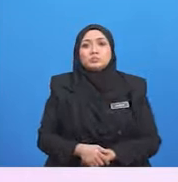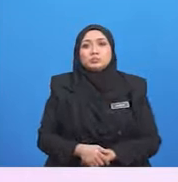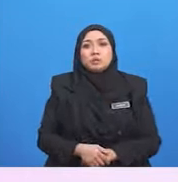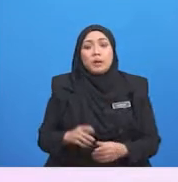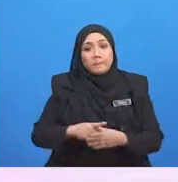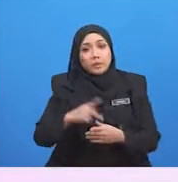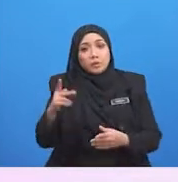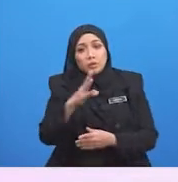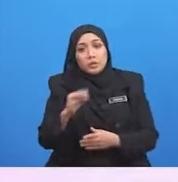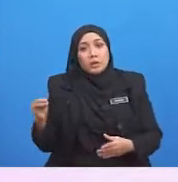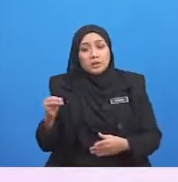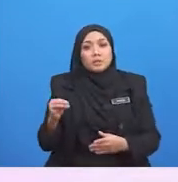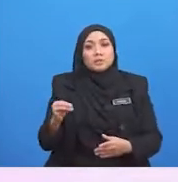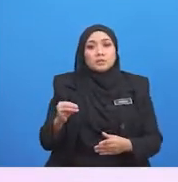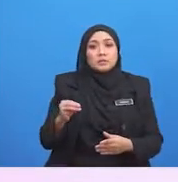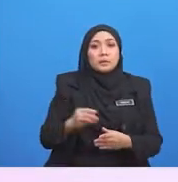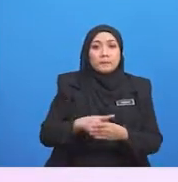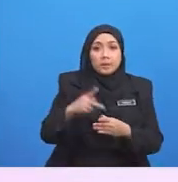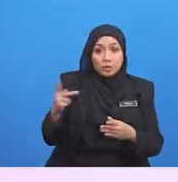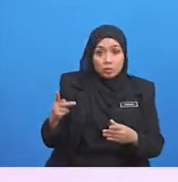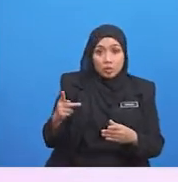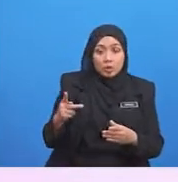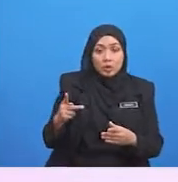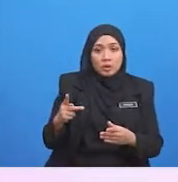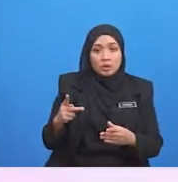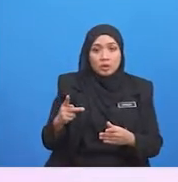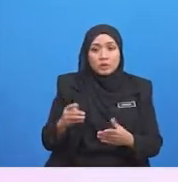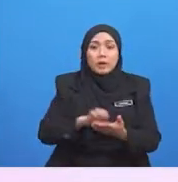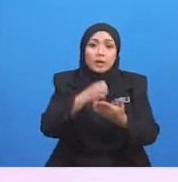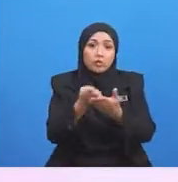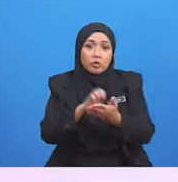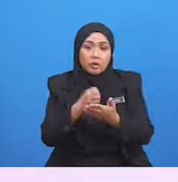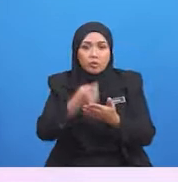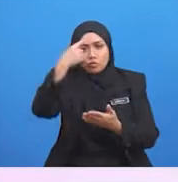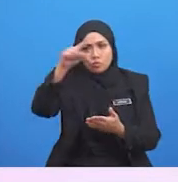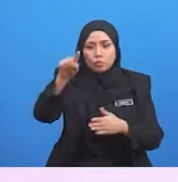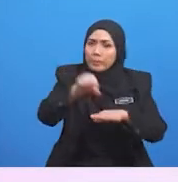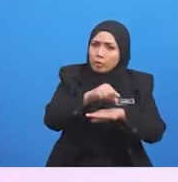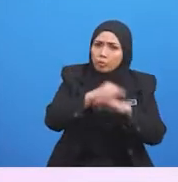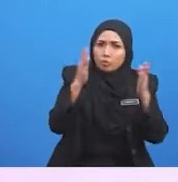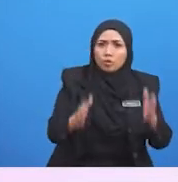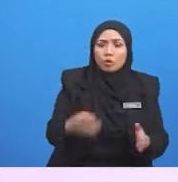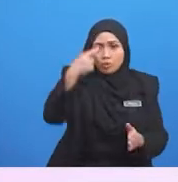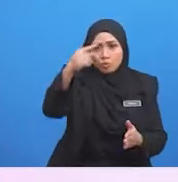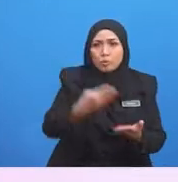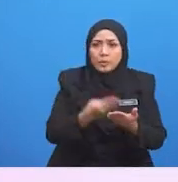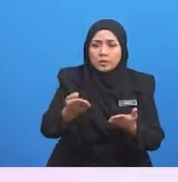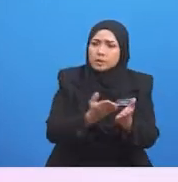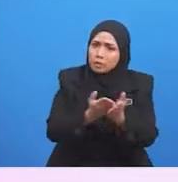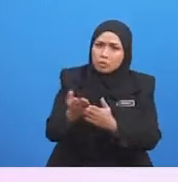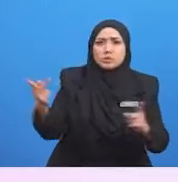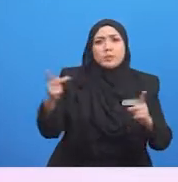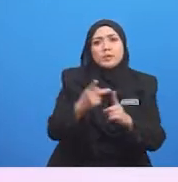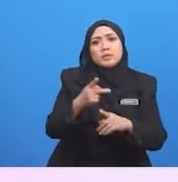pengguna mungkin jauh, adalah tidak ekonomi untuk pengguna pergi membeli terus daripada